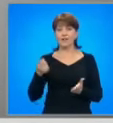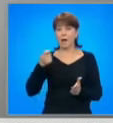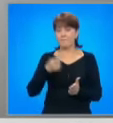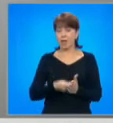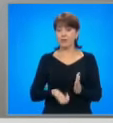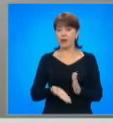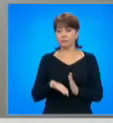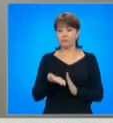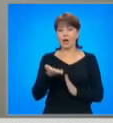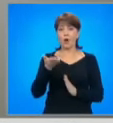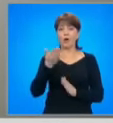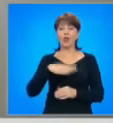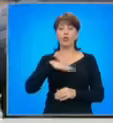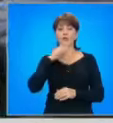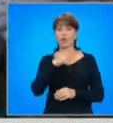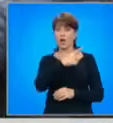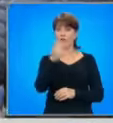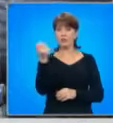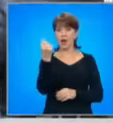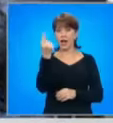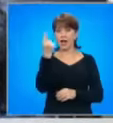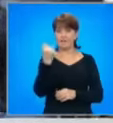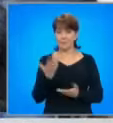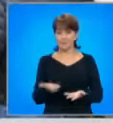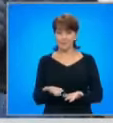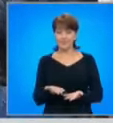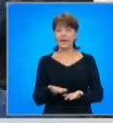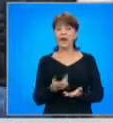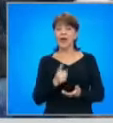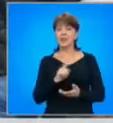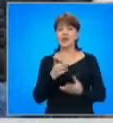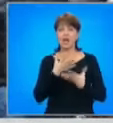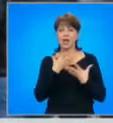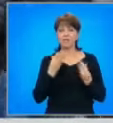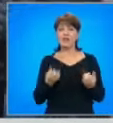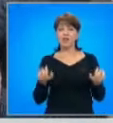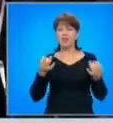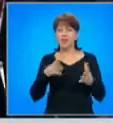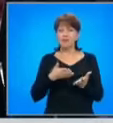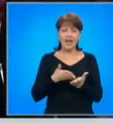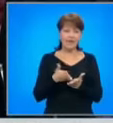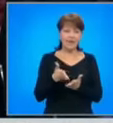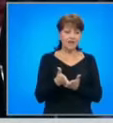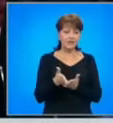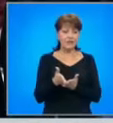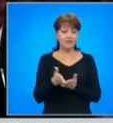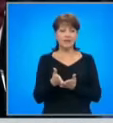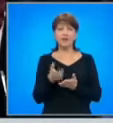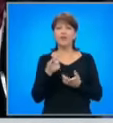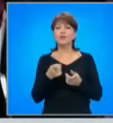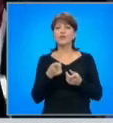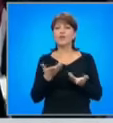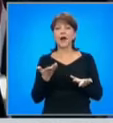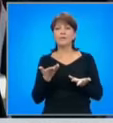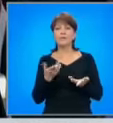на един глас. Той вече достига 100 лева, показва данните на МВР. Не липсват и нови схеми. Те са най-вече по линия на